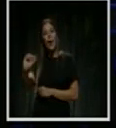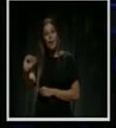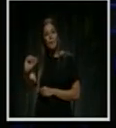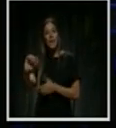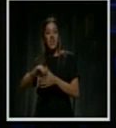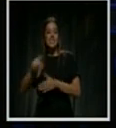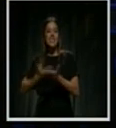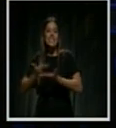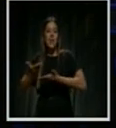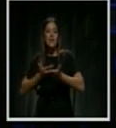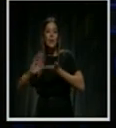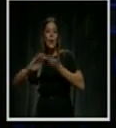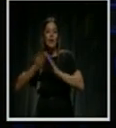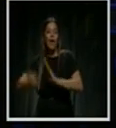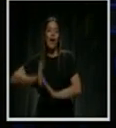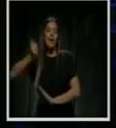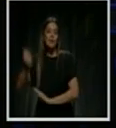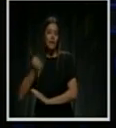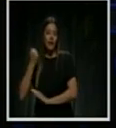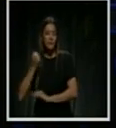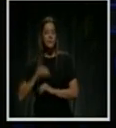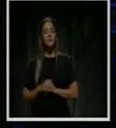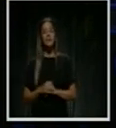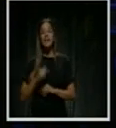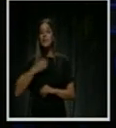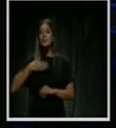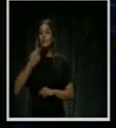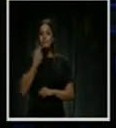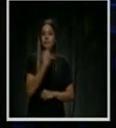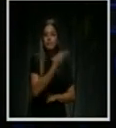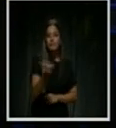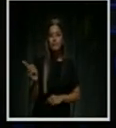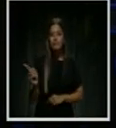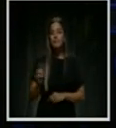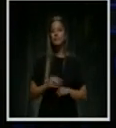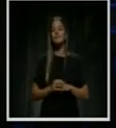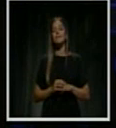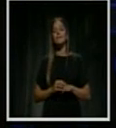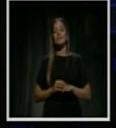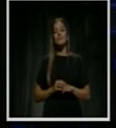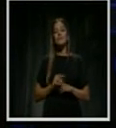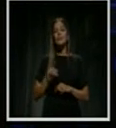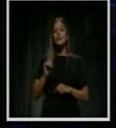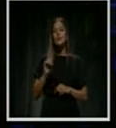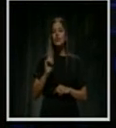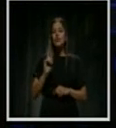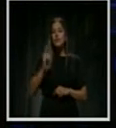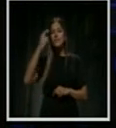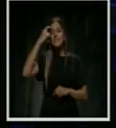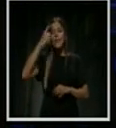tisħiħ tas-servizzi fil-komunità dwar dak illi jiena nemmen illi għandha tfisser